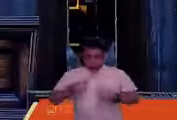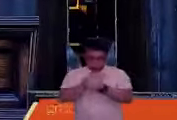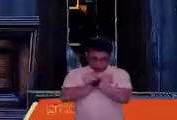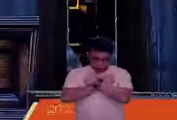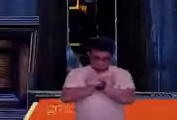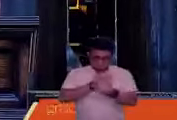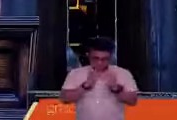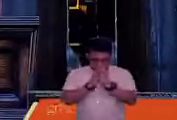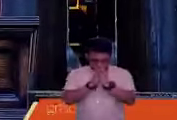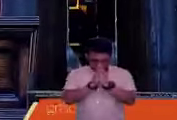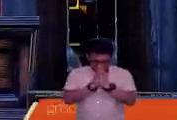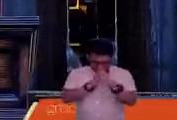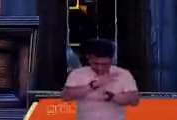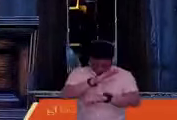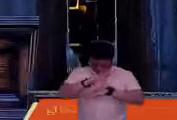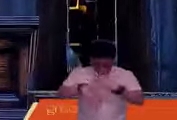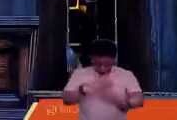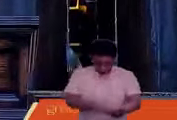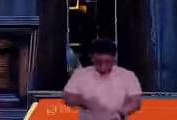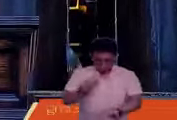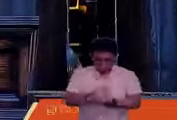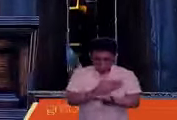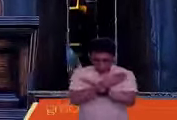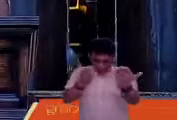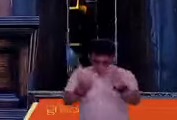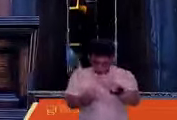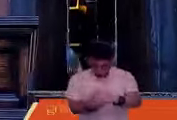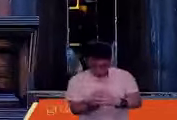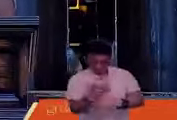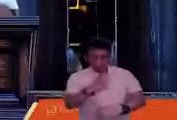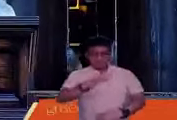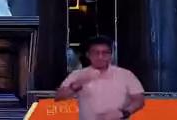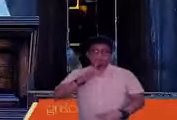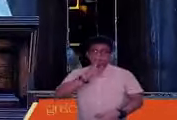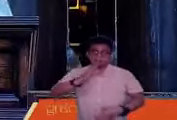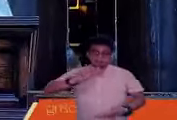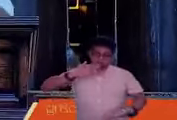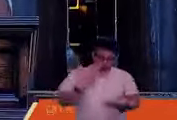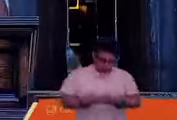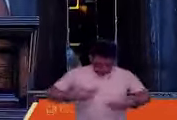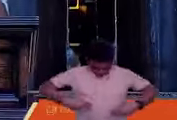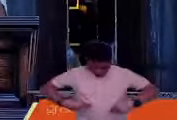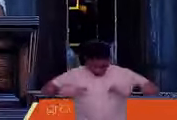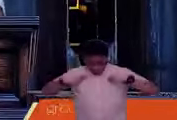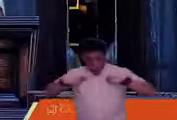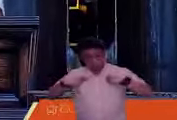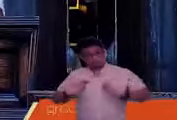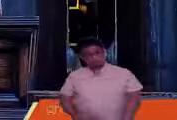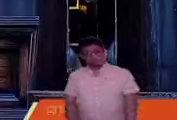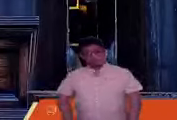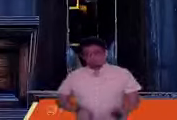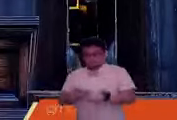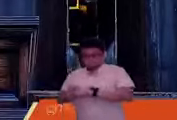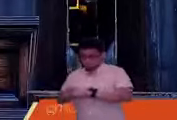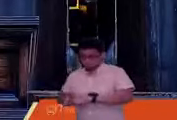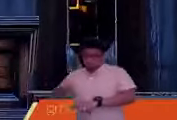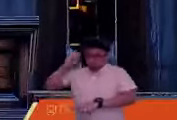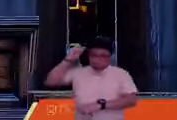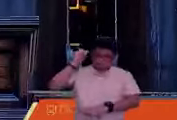Beloved, I pray above all that you might prosper and be in health, even as